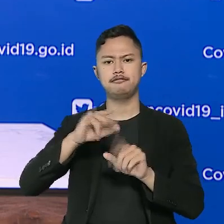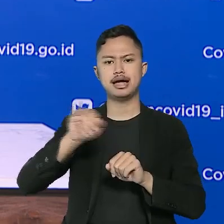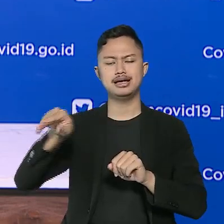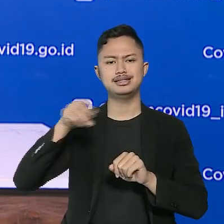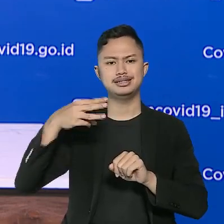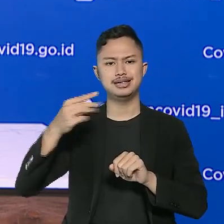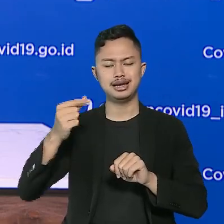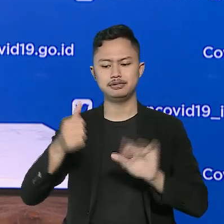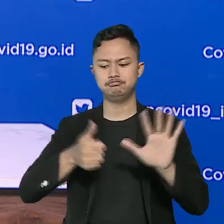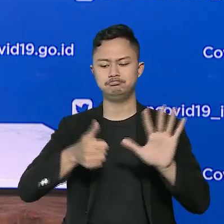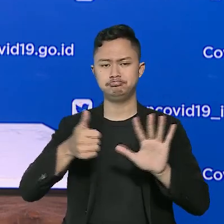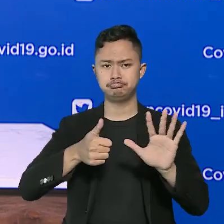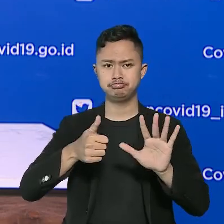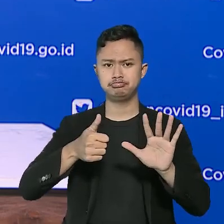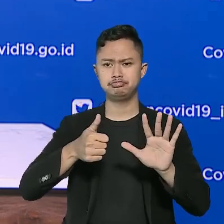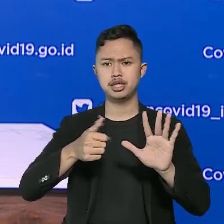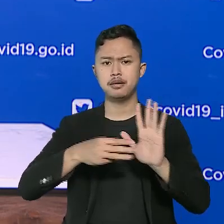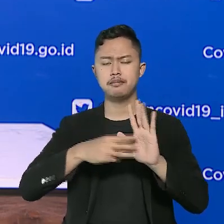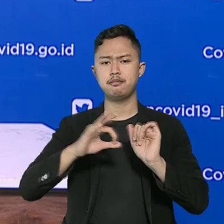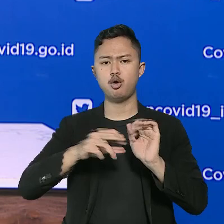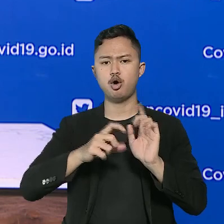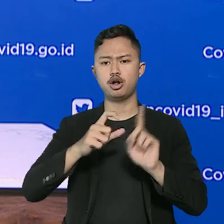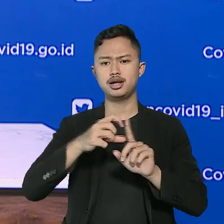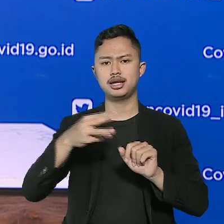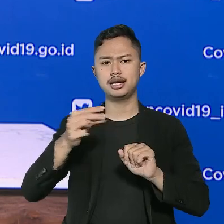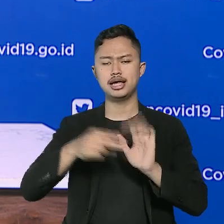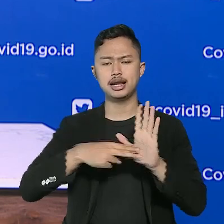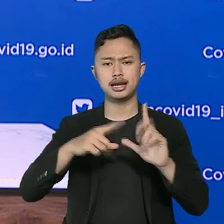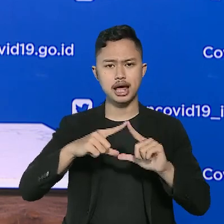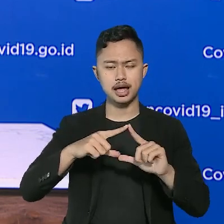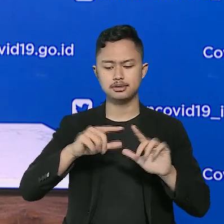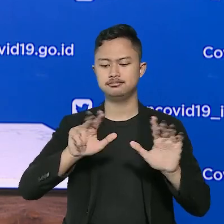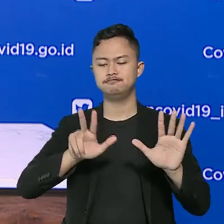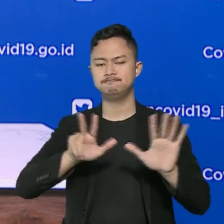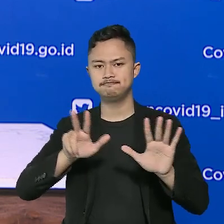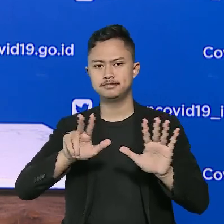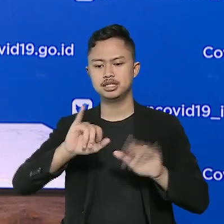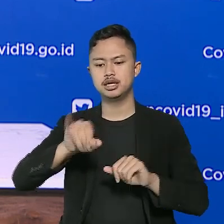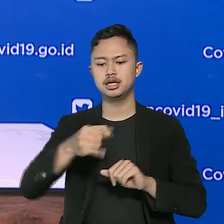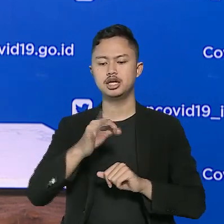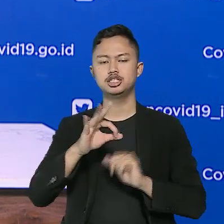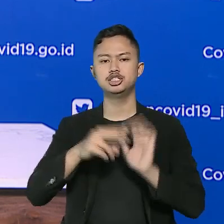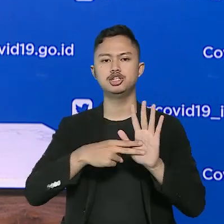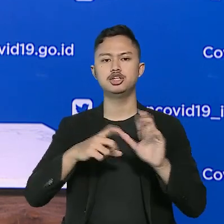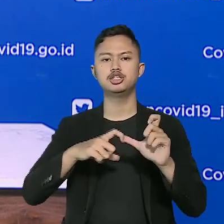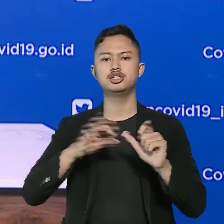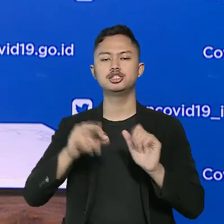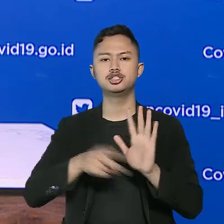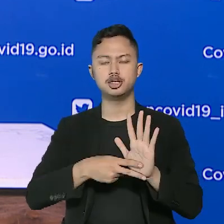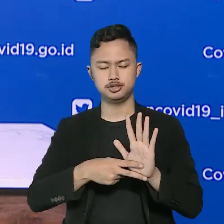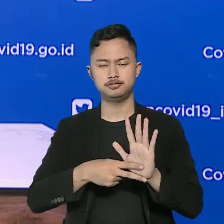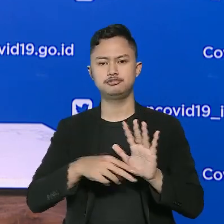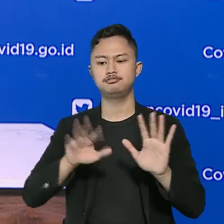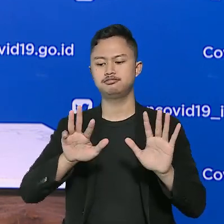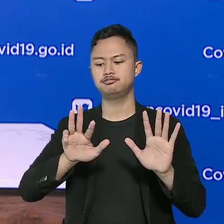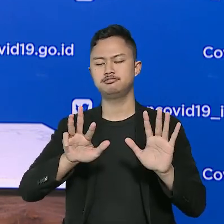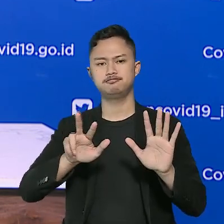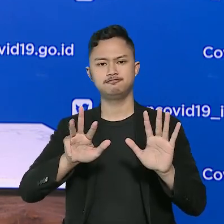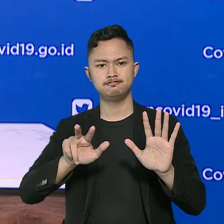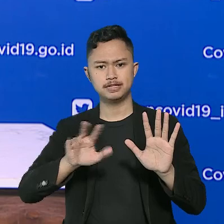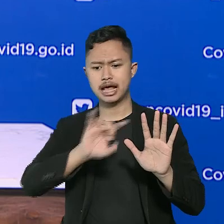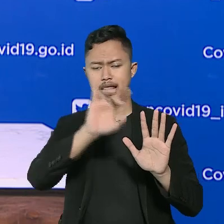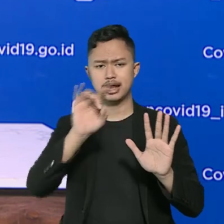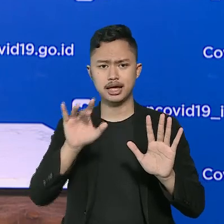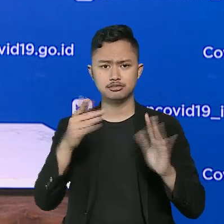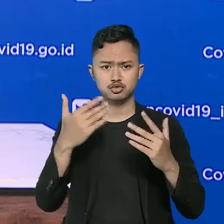Sputnik V, Janssen, Confidencia, dan Civivax. Dan perlu diingat bahwa